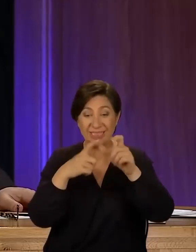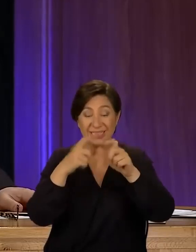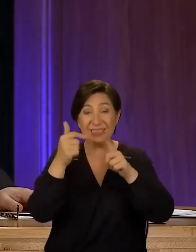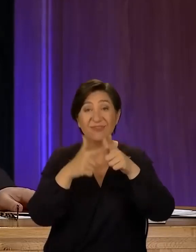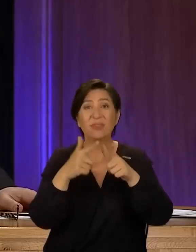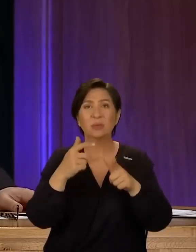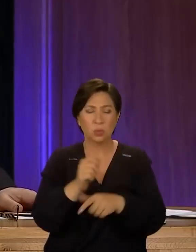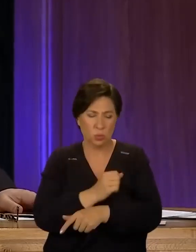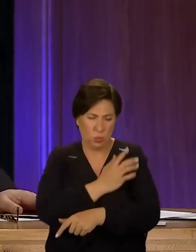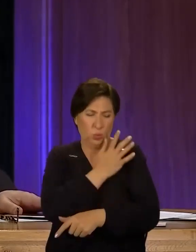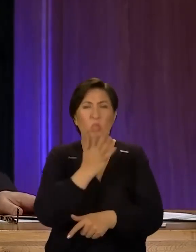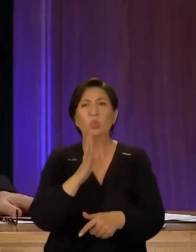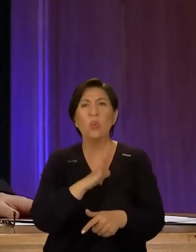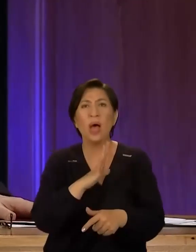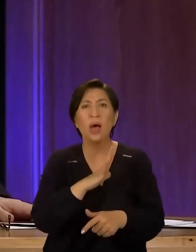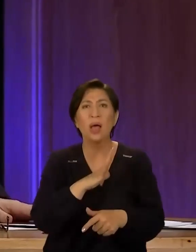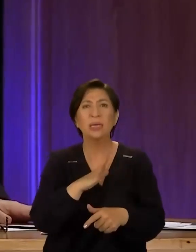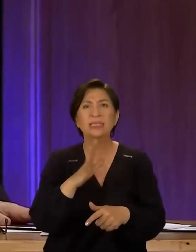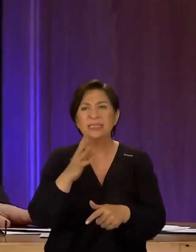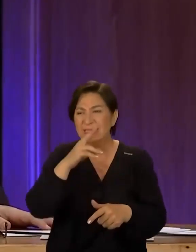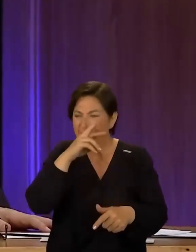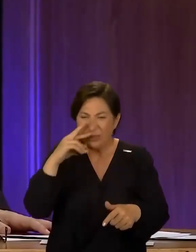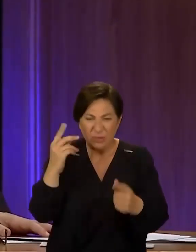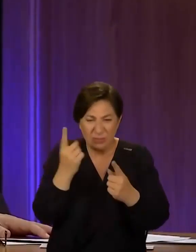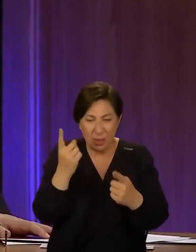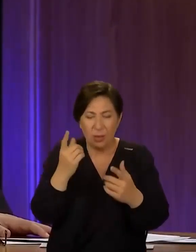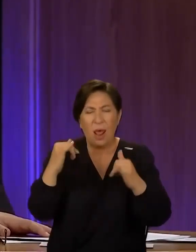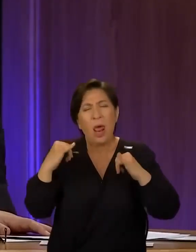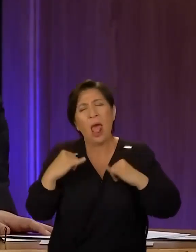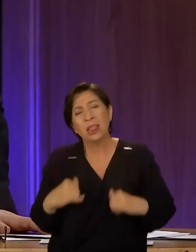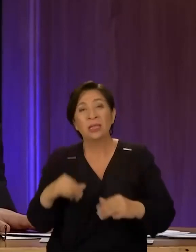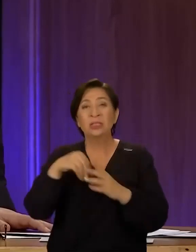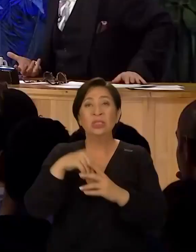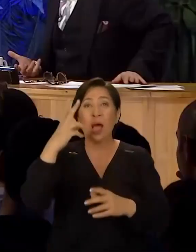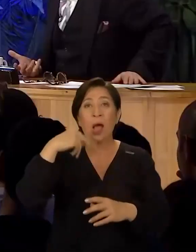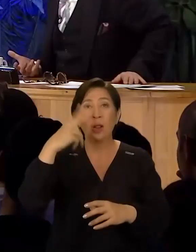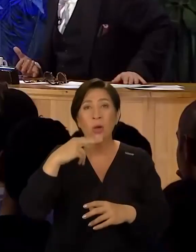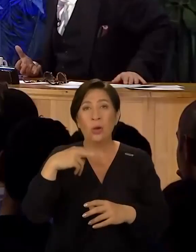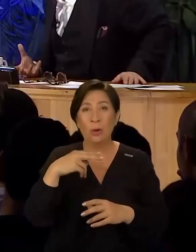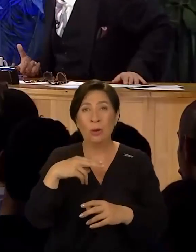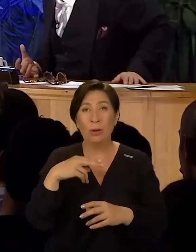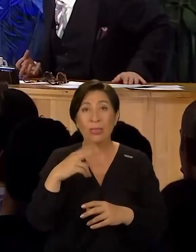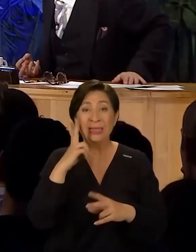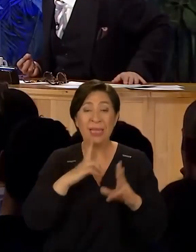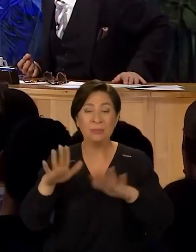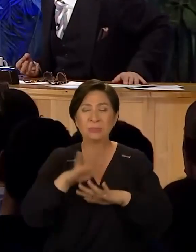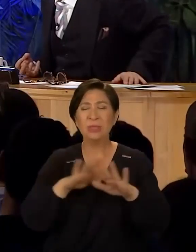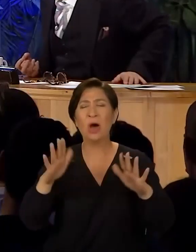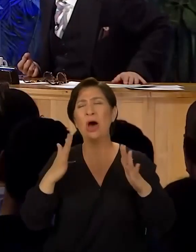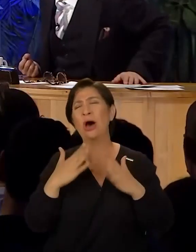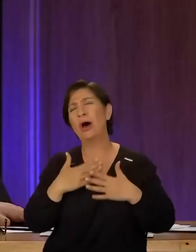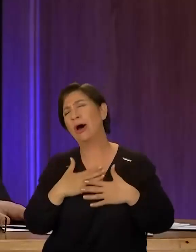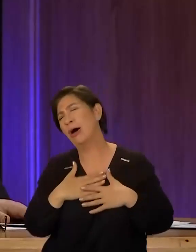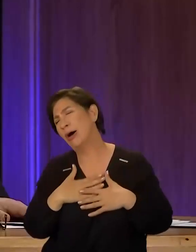duygusu, yani sapıkça bir şey tatmin olduğu için ağlıyor. Orayı temizlediğim